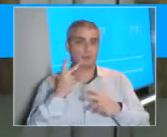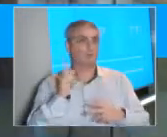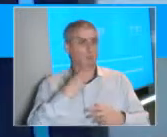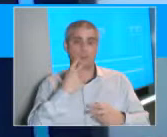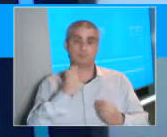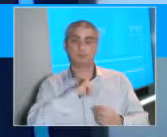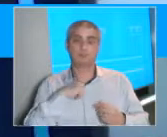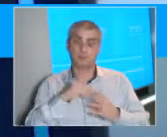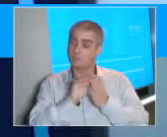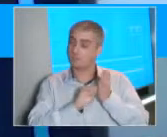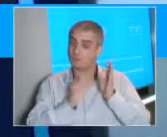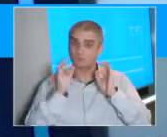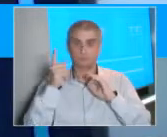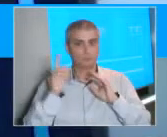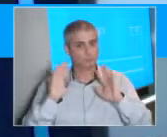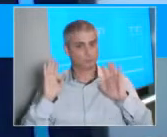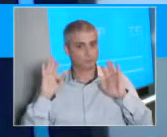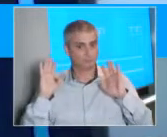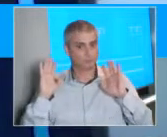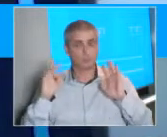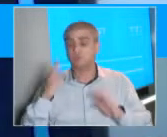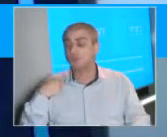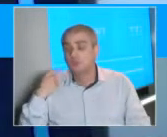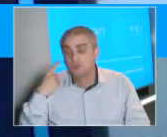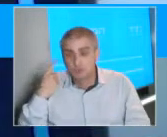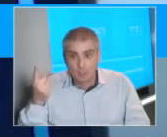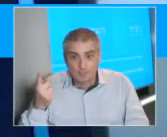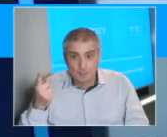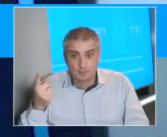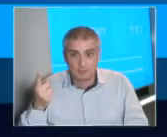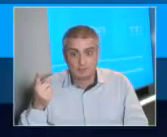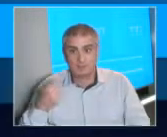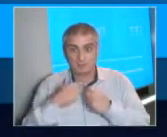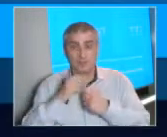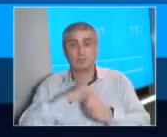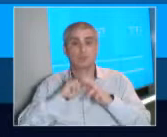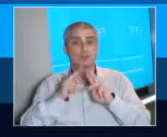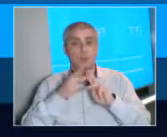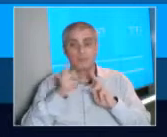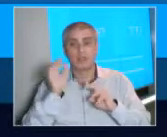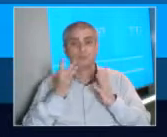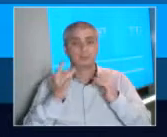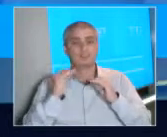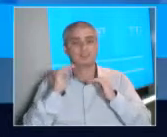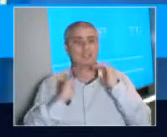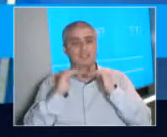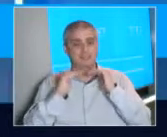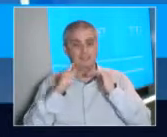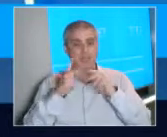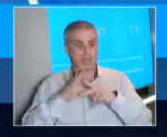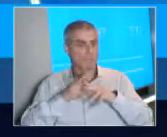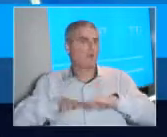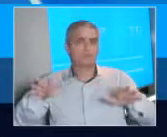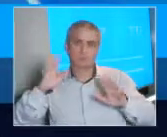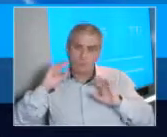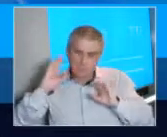שלטונות הסינים, הנתונים הרשמיים שלהם, לא יכול להיות, אבל כרגע מה שאני שמעתי מהארגון הבריאות העולמי, אחוז ההדבקה הוא יחסית למגפות